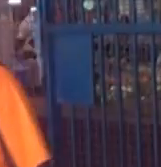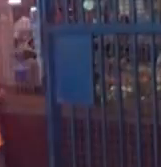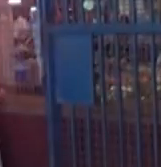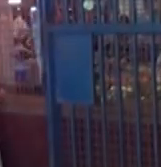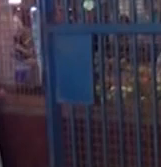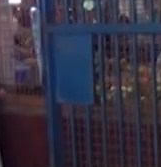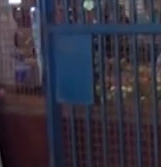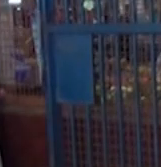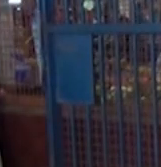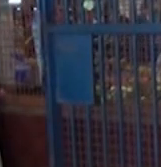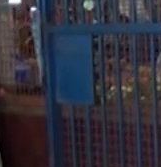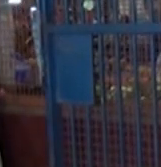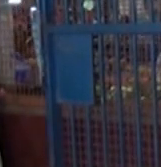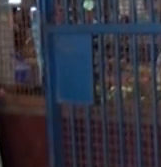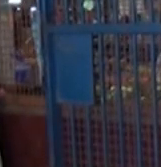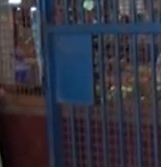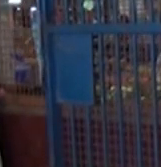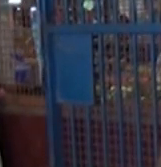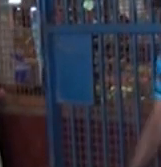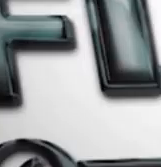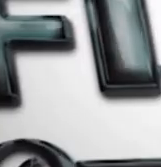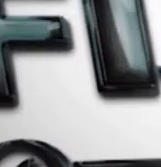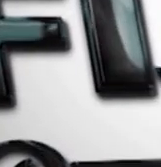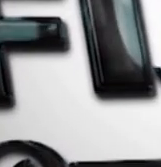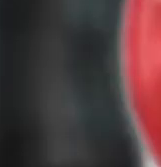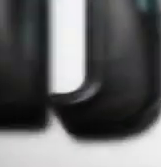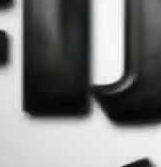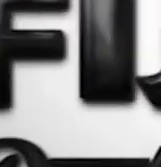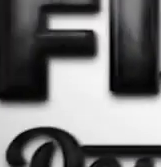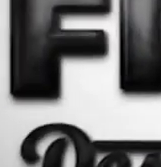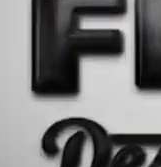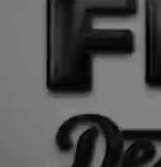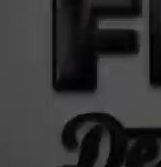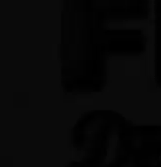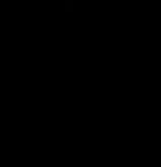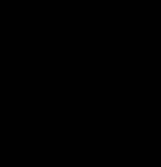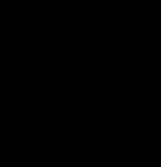में पुराना गाना लगे हमें बहुत अच्छा लगे रेडियो फीजी 2 देश की धड़कन।